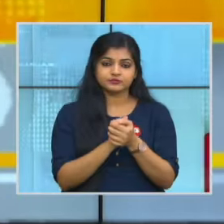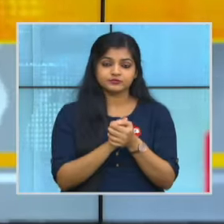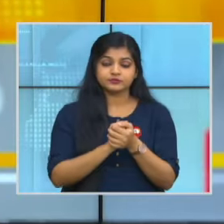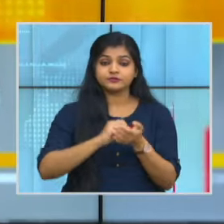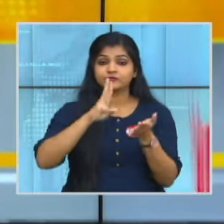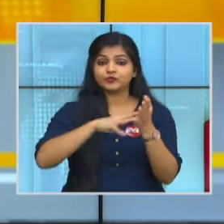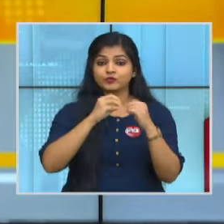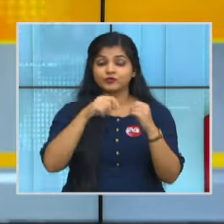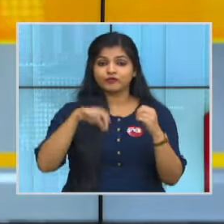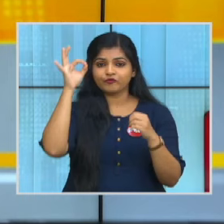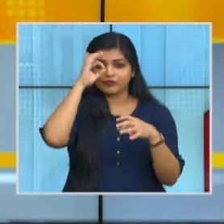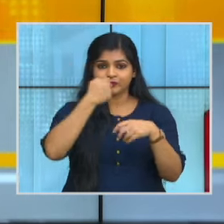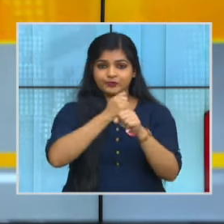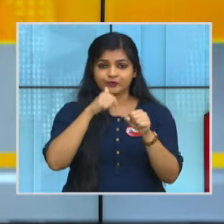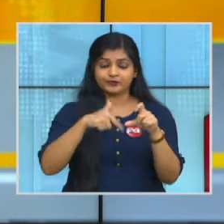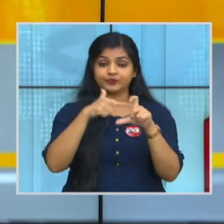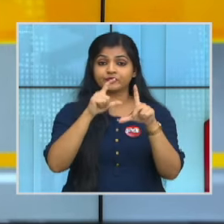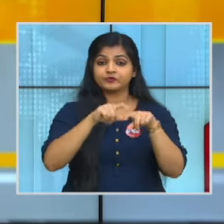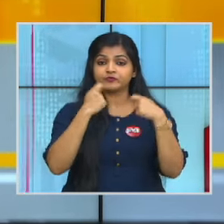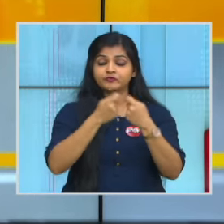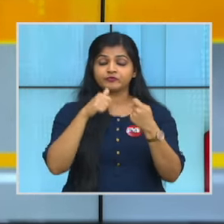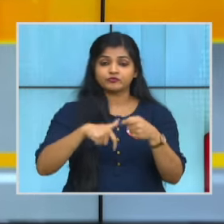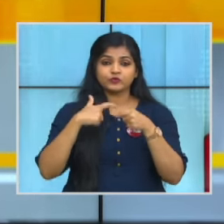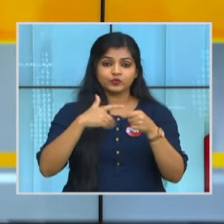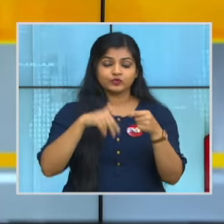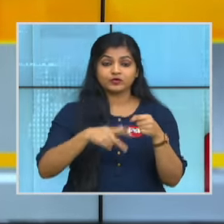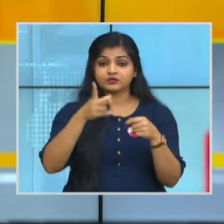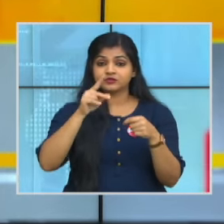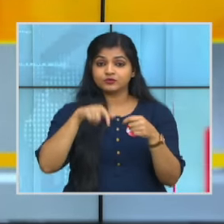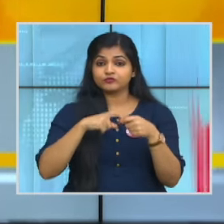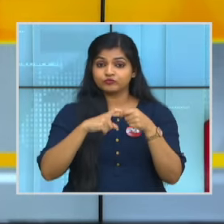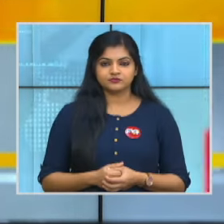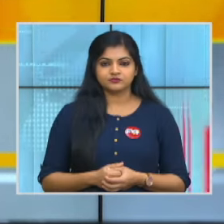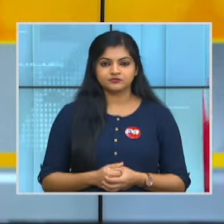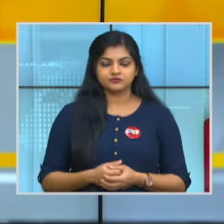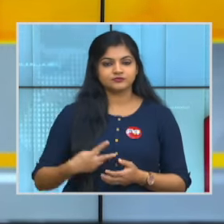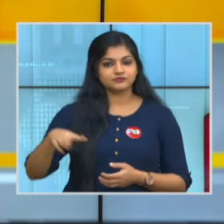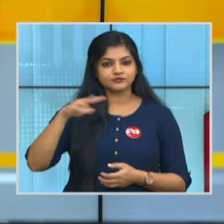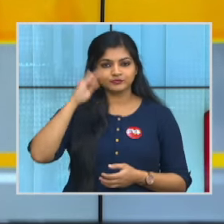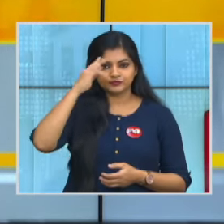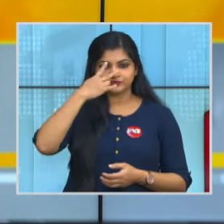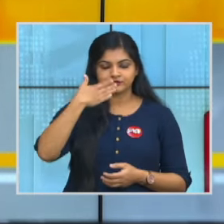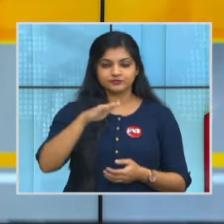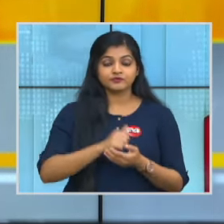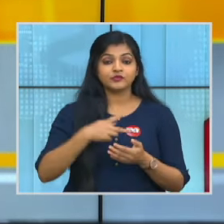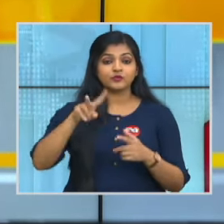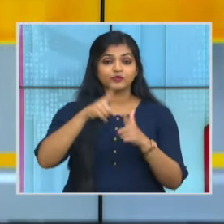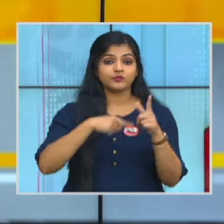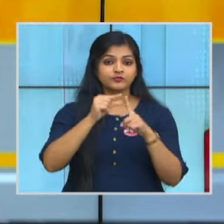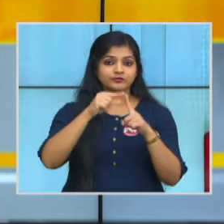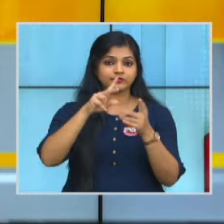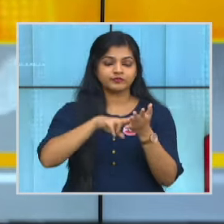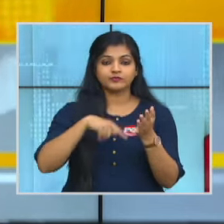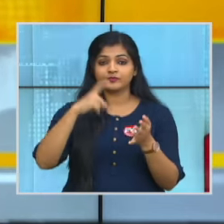മഞ്ഞുമൽ ബോയ്സ് നിർമ്മാതാക്കളെ ED ചോദ്യം ചെയ്യും. അതിൽ സഹനിർമ്മാതാവിനെ ഇതിനോടകം തന്നെ ചോദ്യം ചെയ്തു. തിരികെ ഇപ്പോൾ കിട്ടിയതിലേക്ക്. പൈപ്പിനിൽ